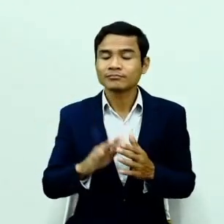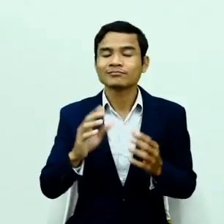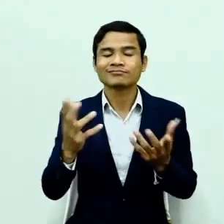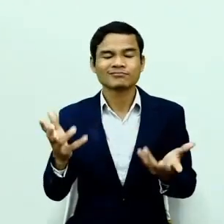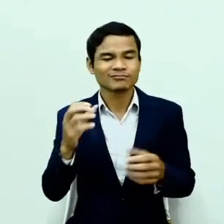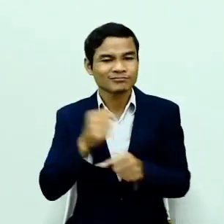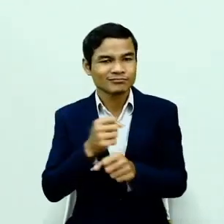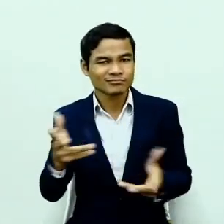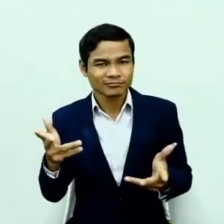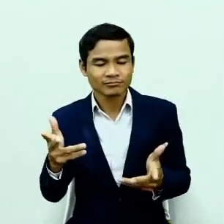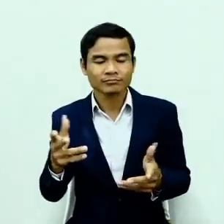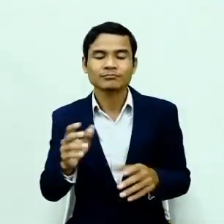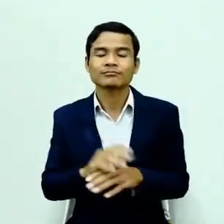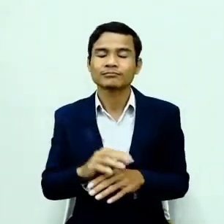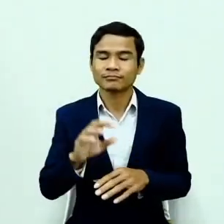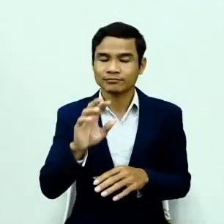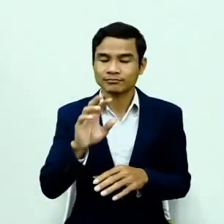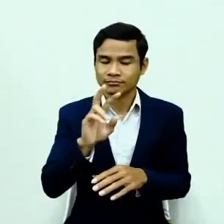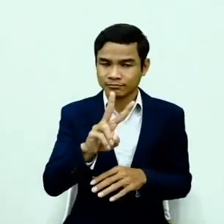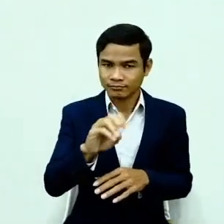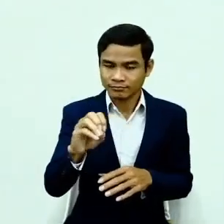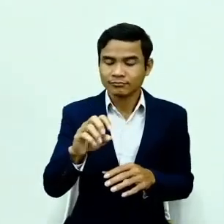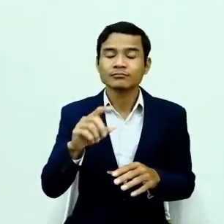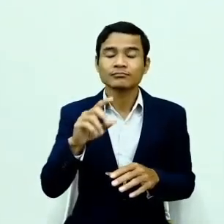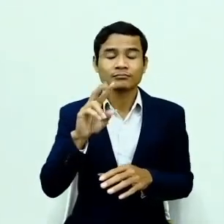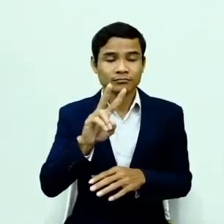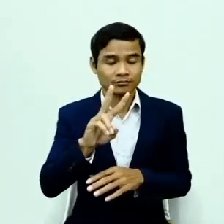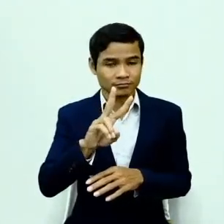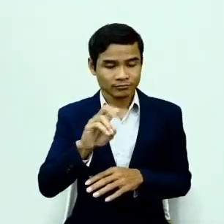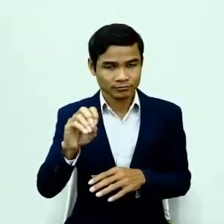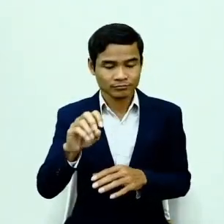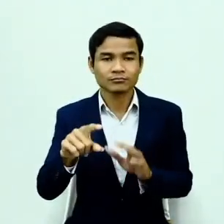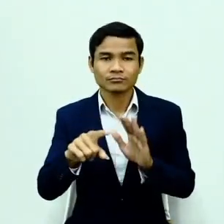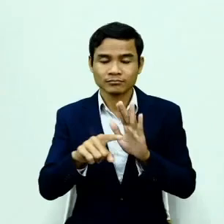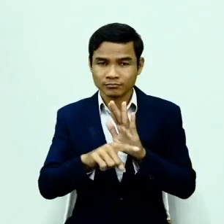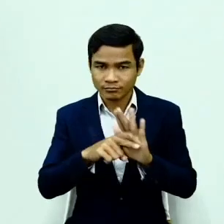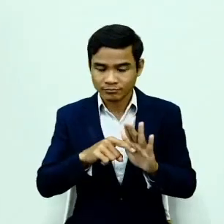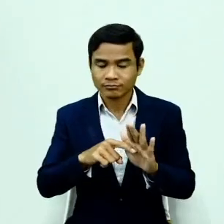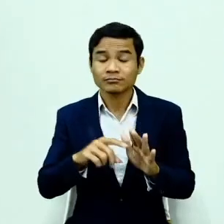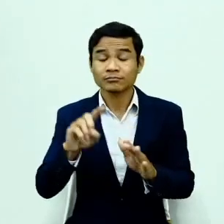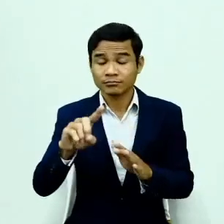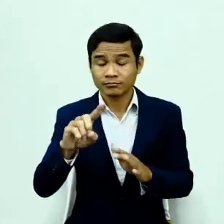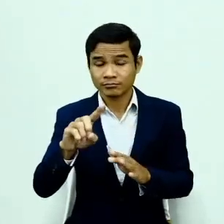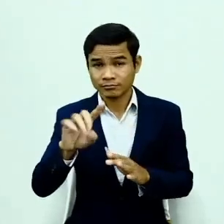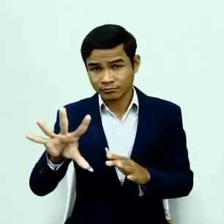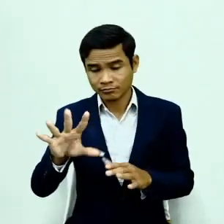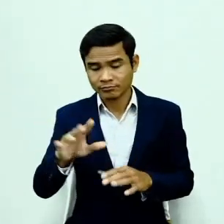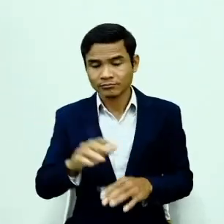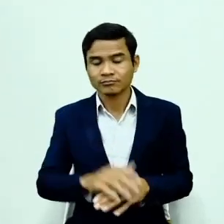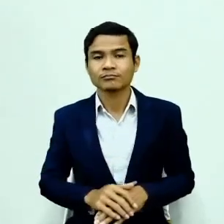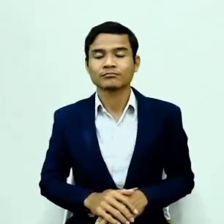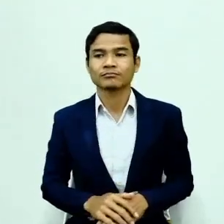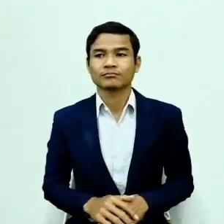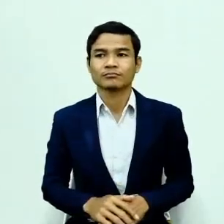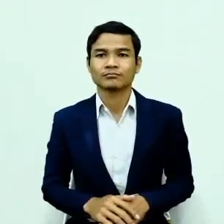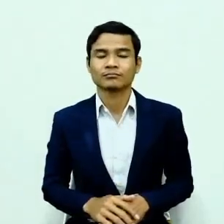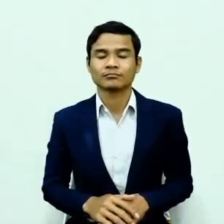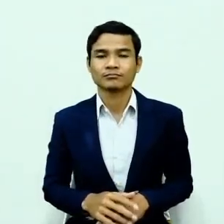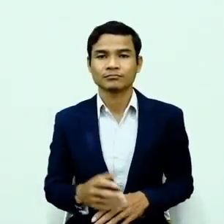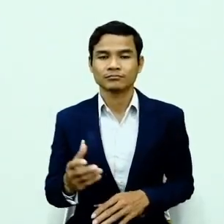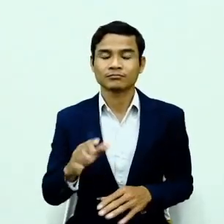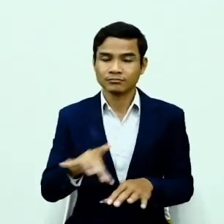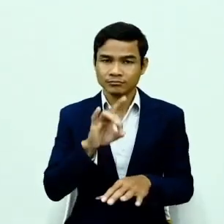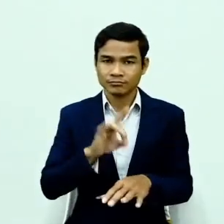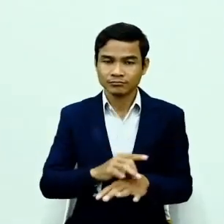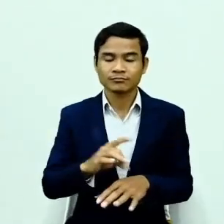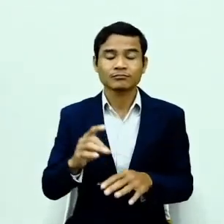cụ giớt. Chà này cụ đang giớt một phầy ní đọt đá. Chà một đọt nâng đắp đập rằm. Chà bên